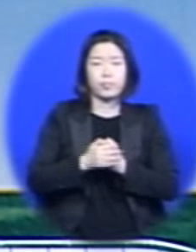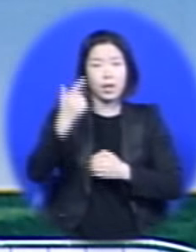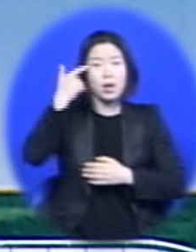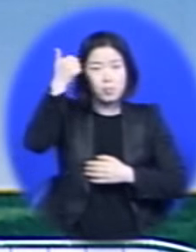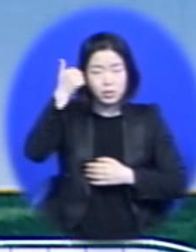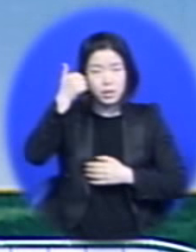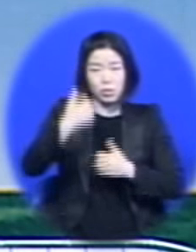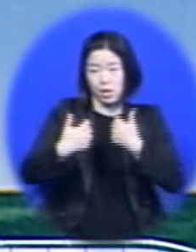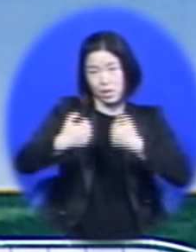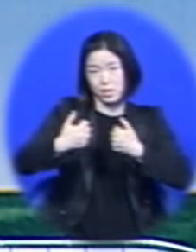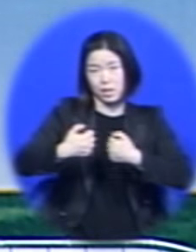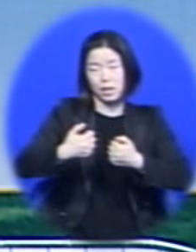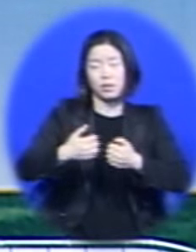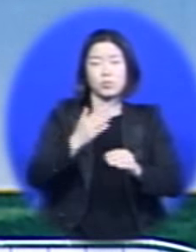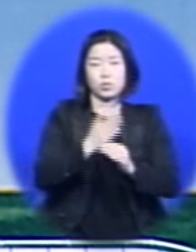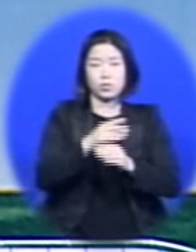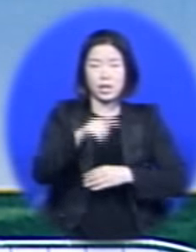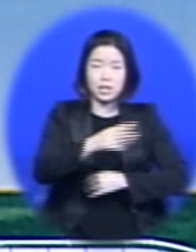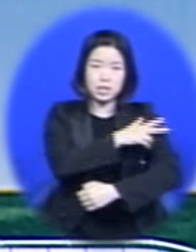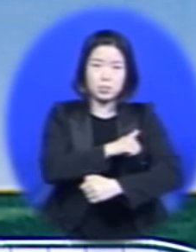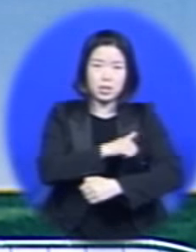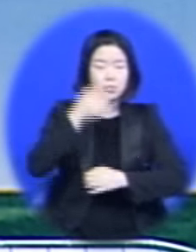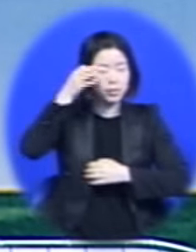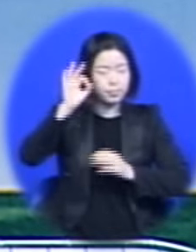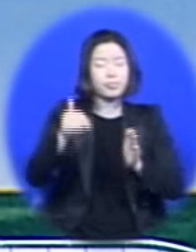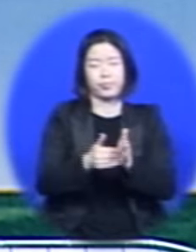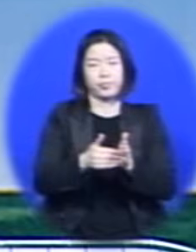목사님과 상담을 하다가 이 집사님이 깨달았습니다.